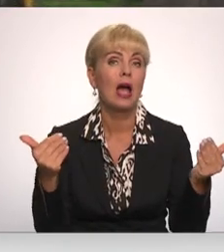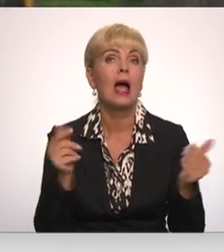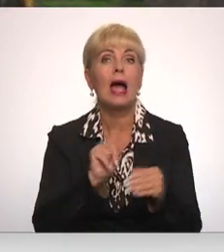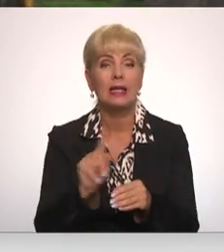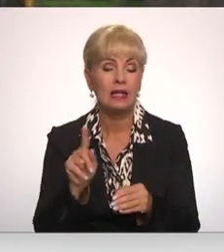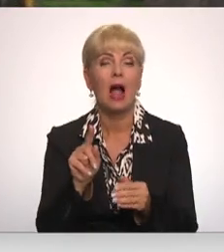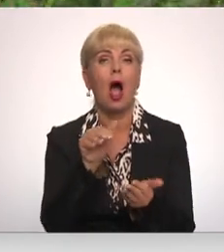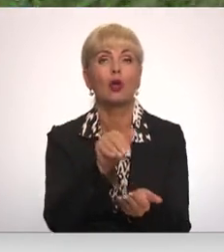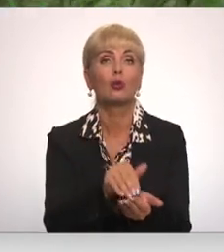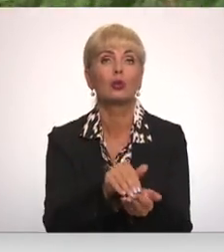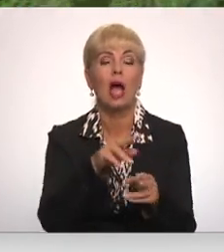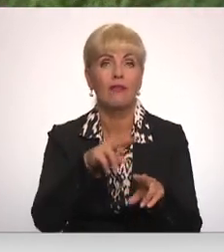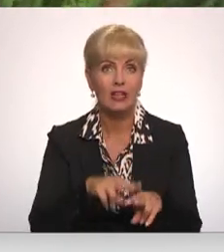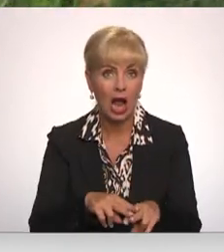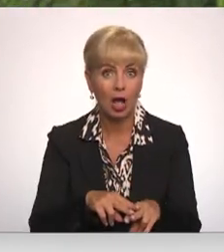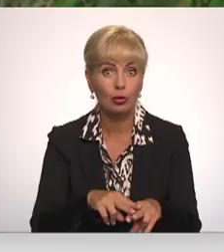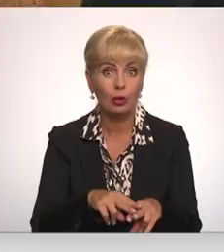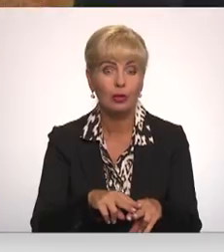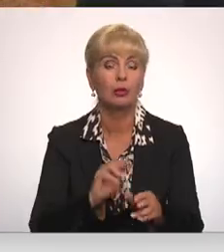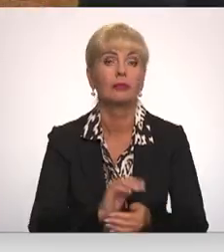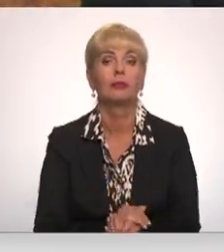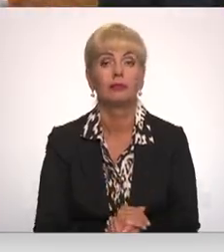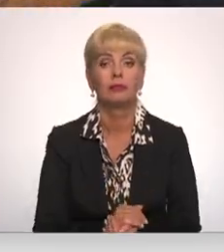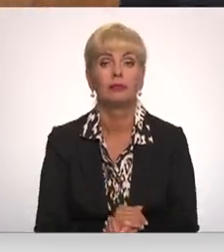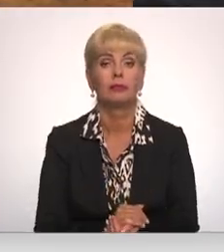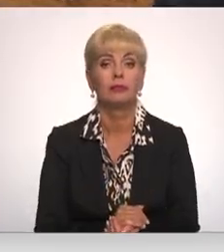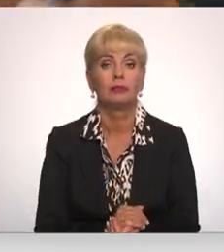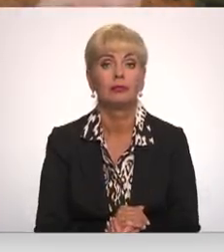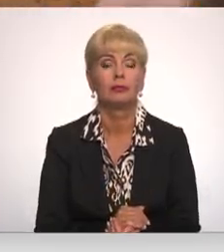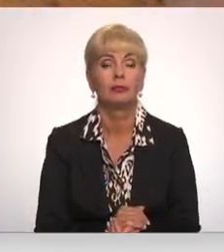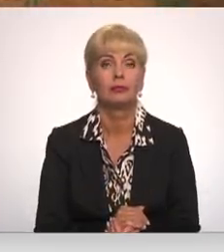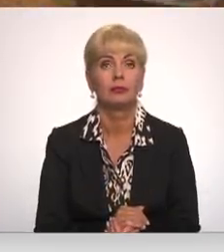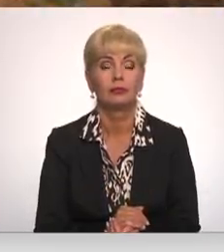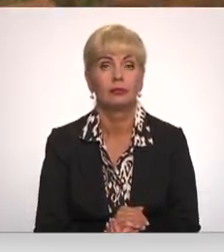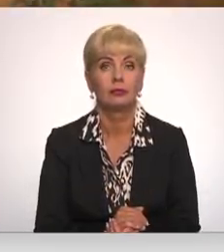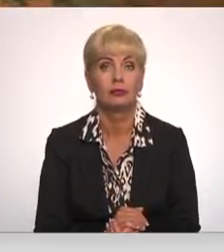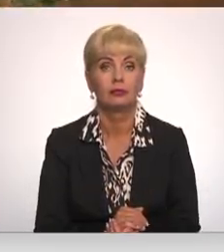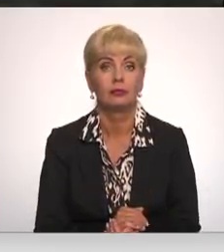vieta. Diana Aboltiņa, Mikus Andersons, Zemgales reģionālā televīzija.